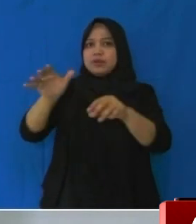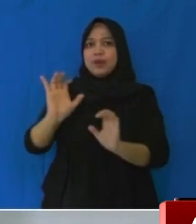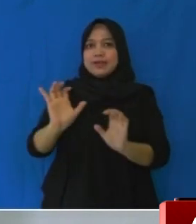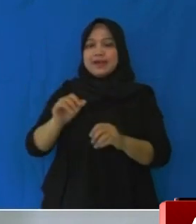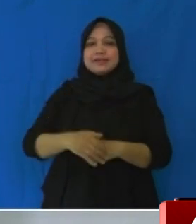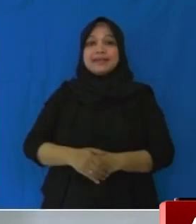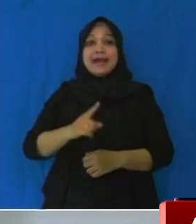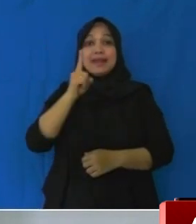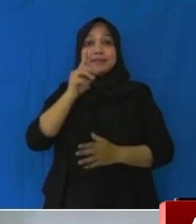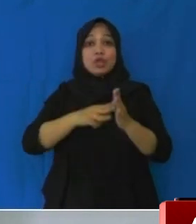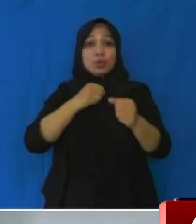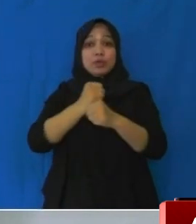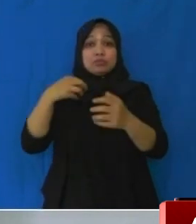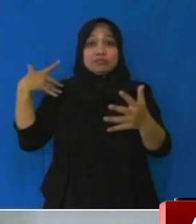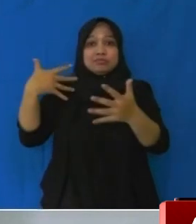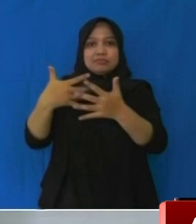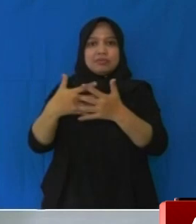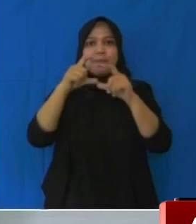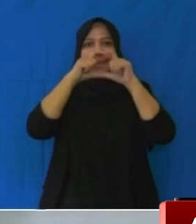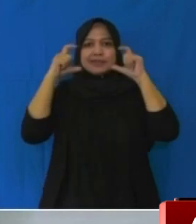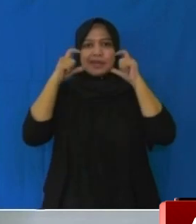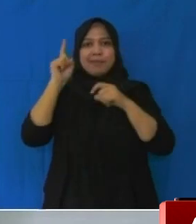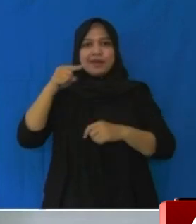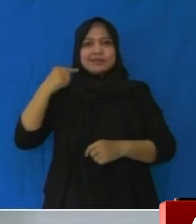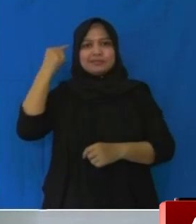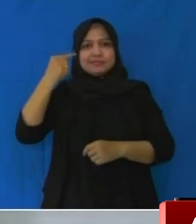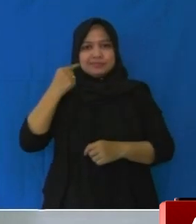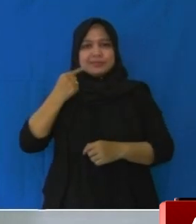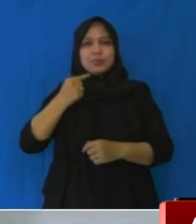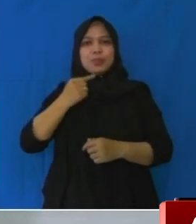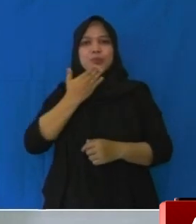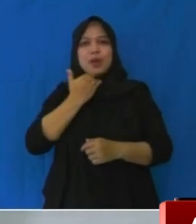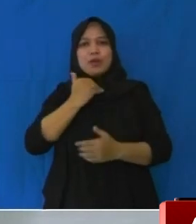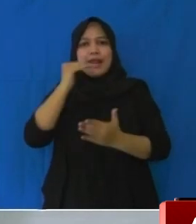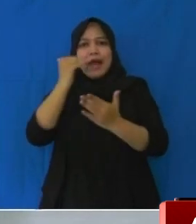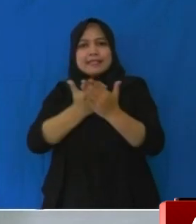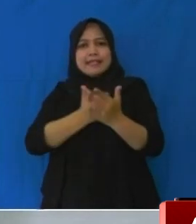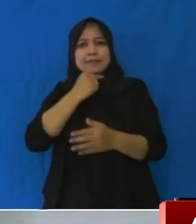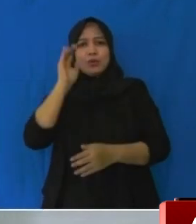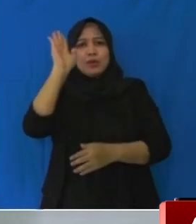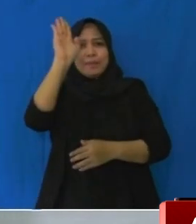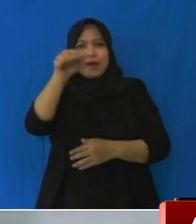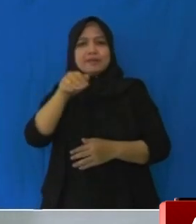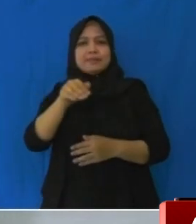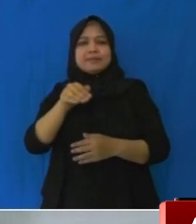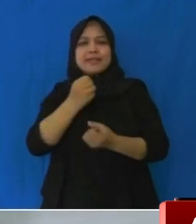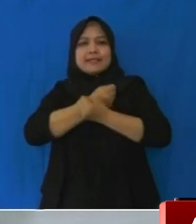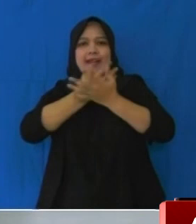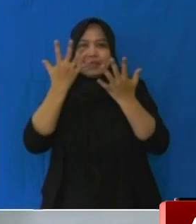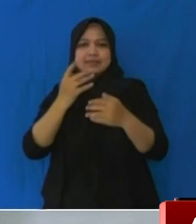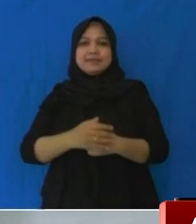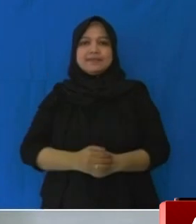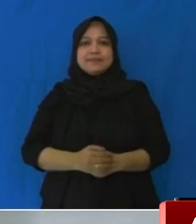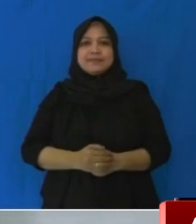seminggu ini kita bisa melihat hasilnya pada minggu depan Apakah kepatuhan ini dijalankan